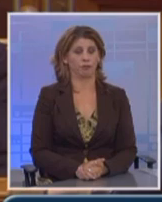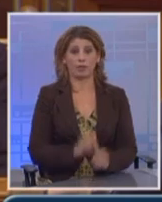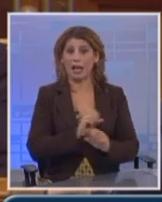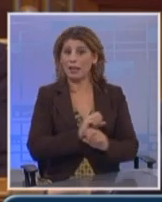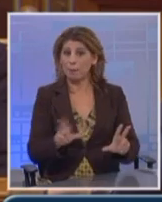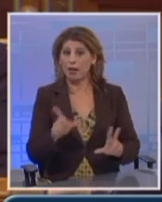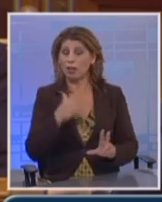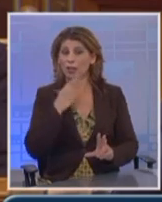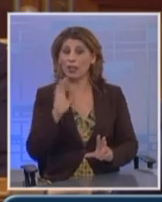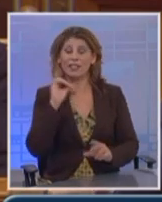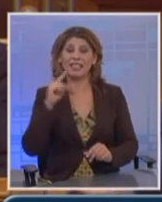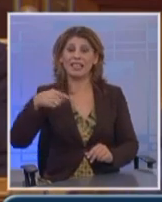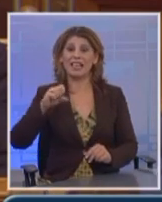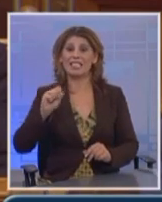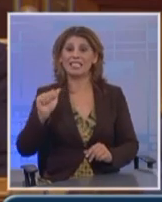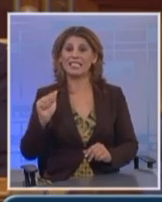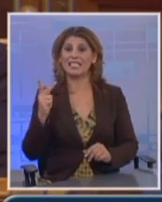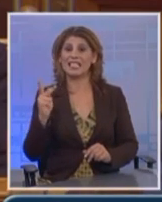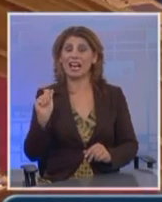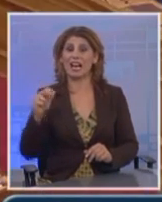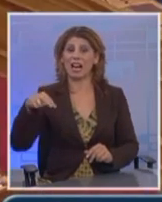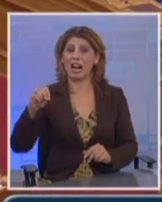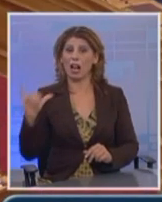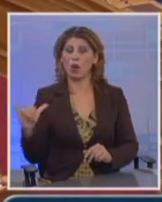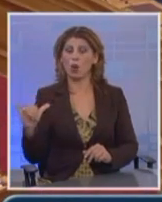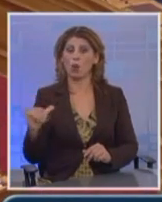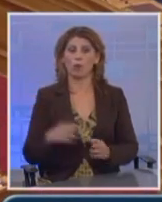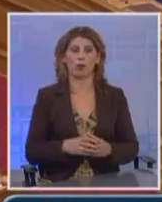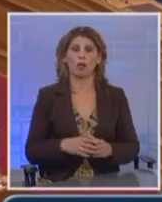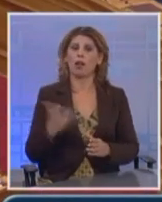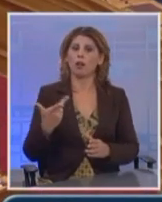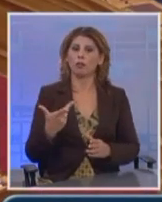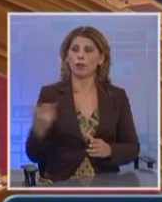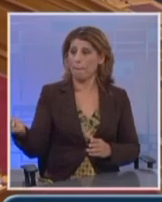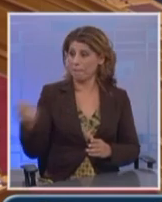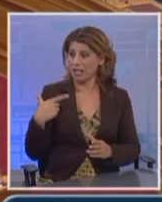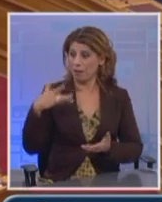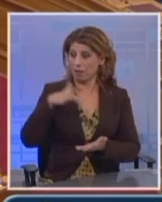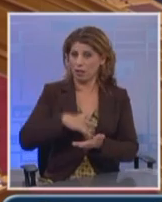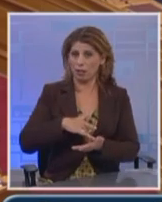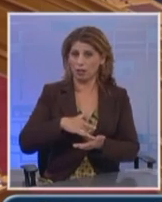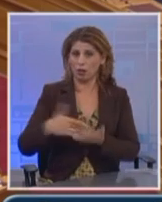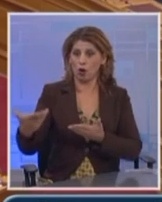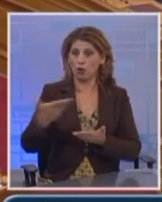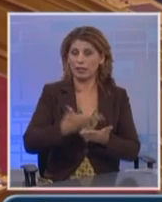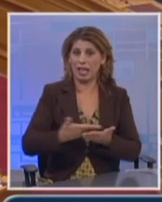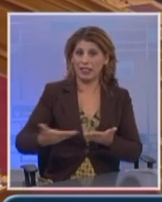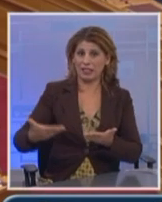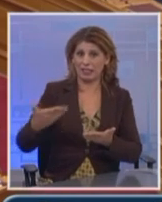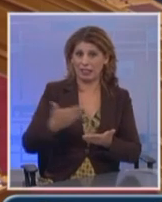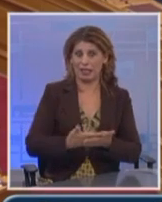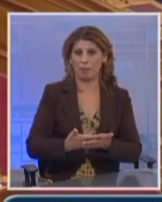Ενημέρωνε δηλαδή η κυρία Τσακάλου, η γραμματέας του κ. Χριστοφοράκου, ότι έλαβε το μήνυμα από κεντρικά ότι τα αιτήματα του κ. Χριστοφοράκου για